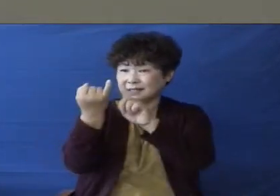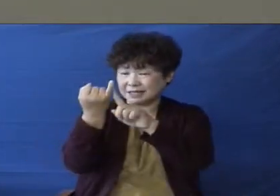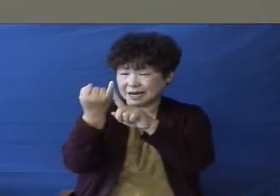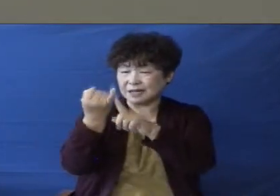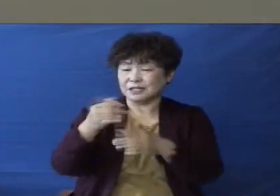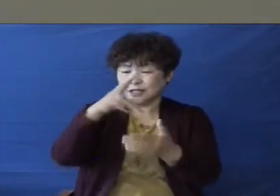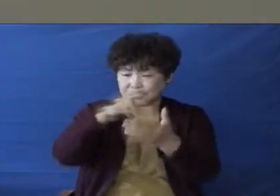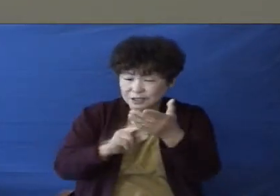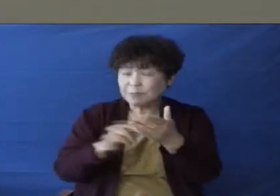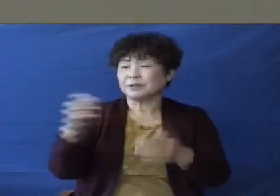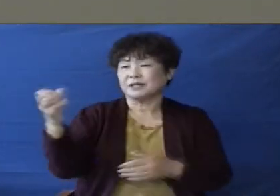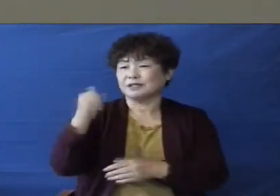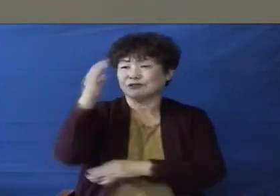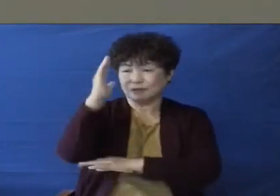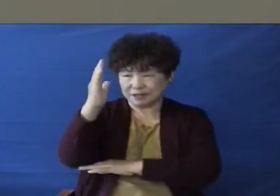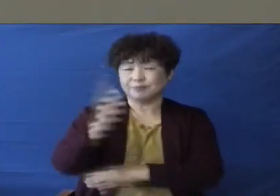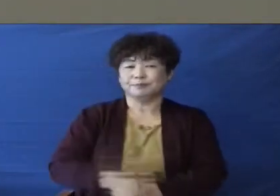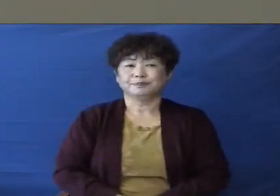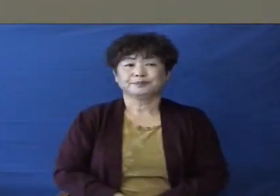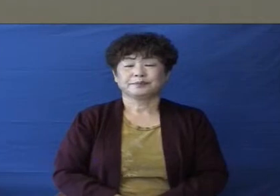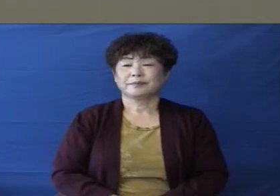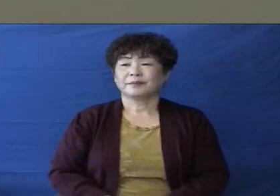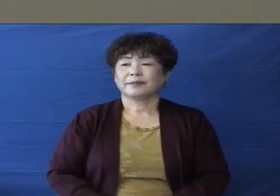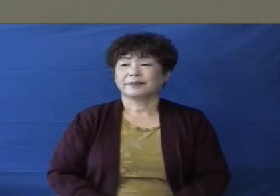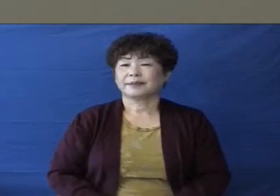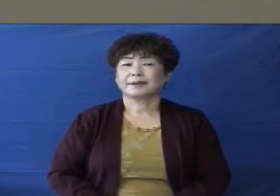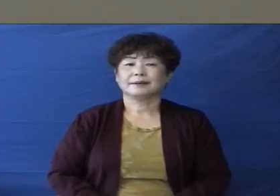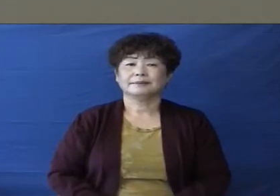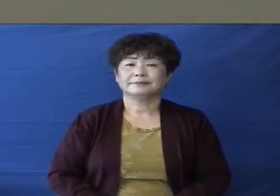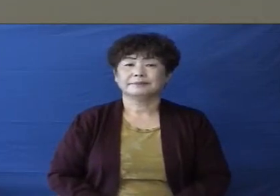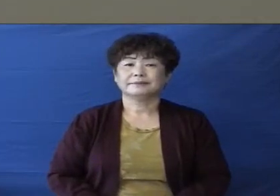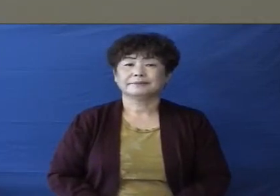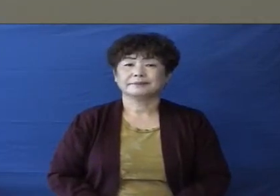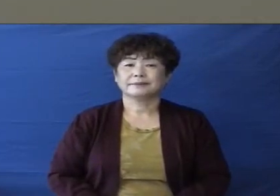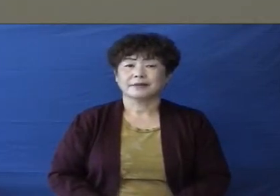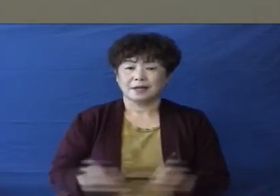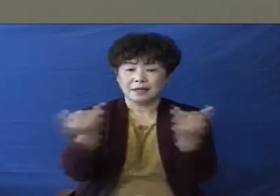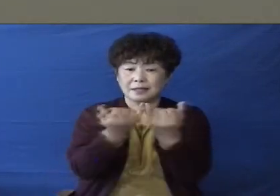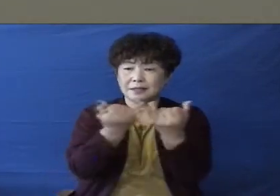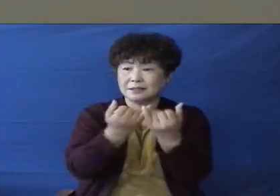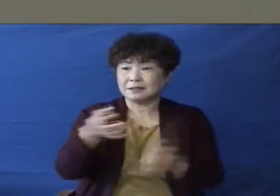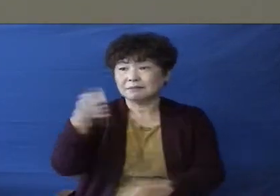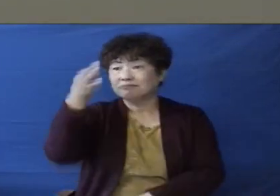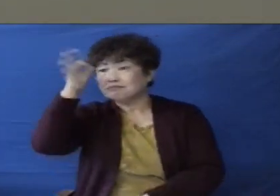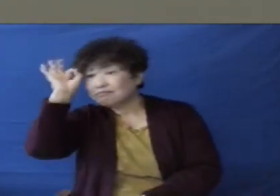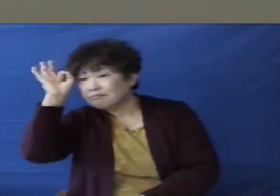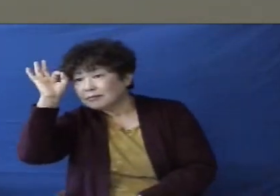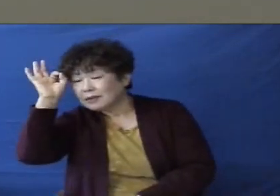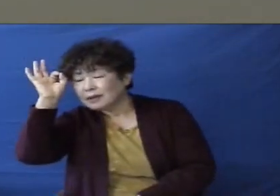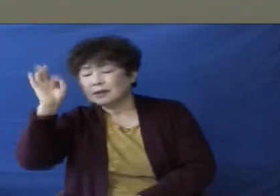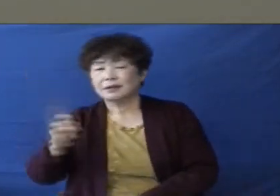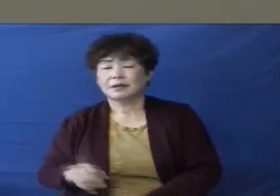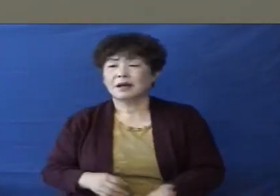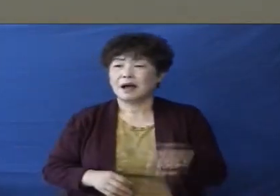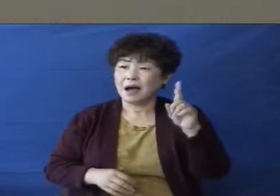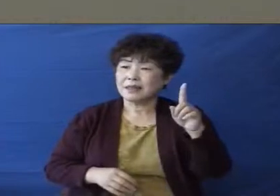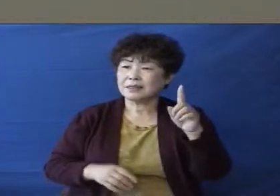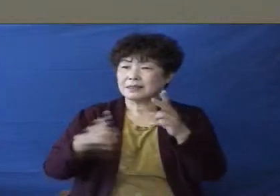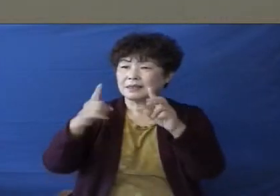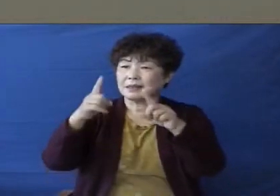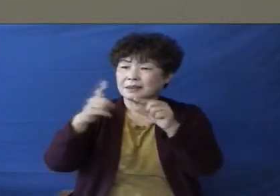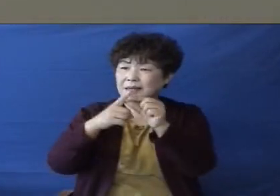제목을 잡았는데 에 이 여인 을 묵상하면서 한 단어 때문에 제가